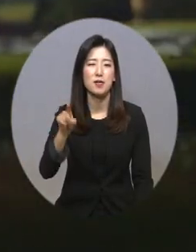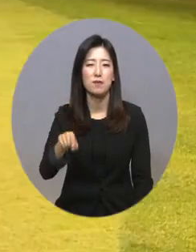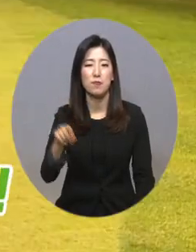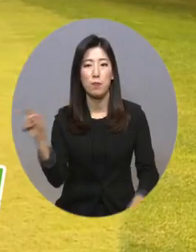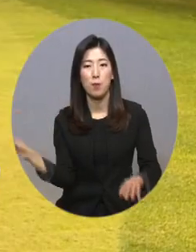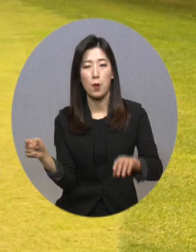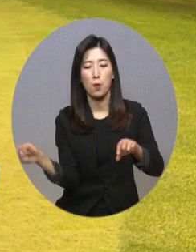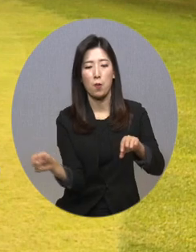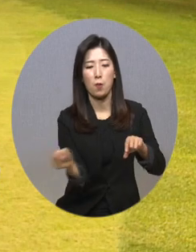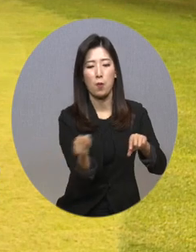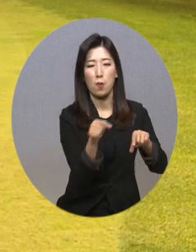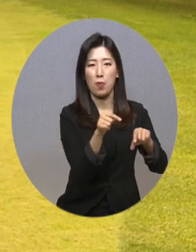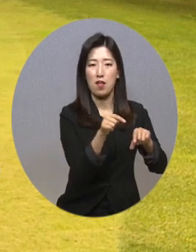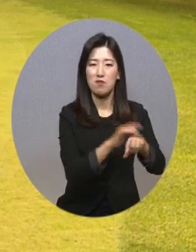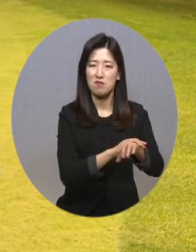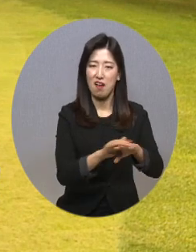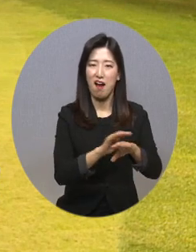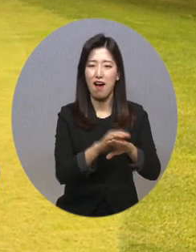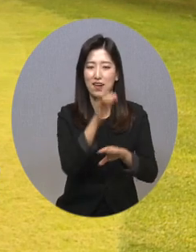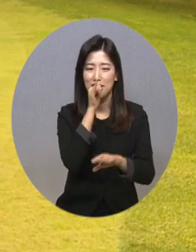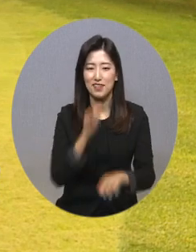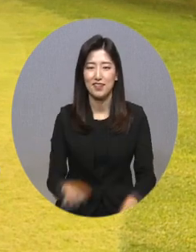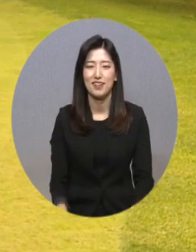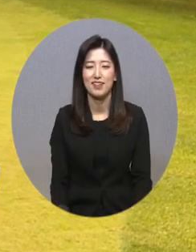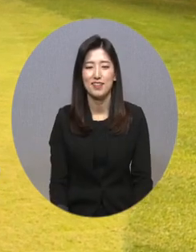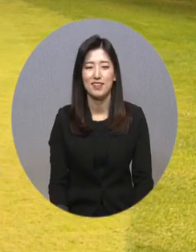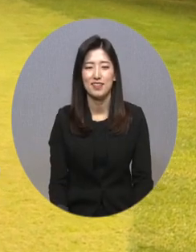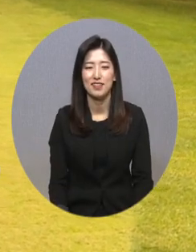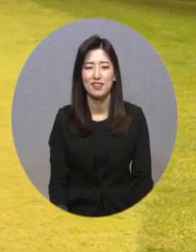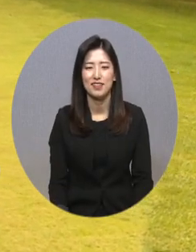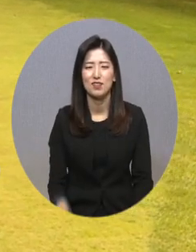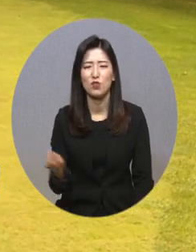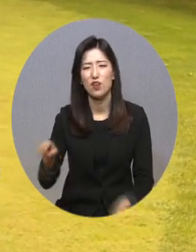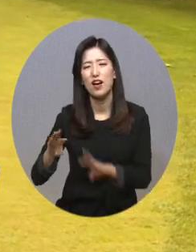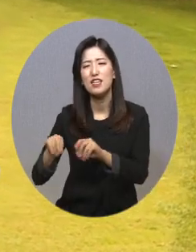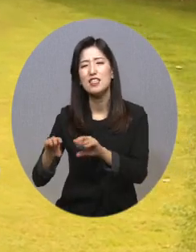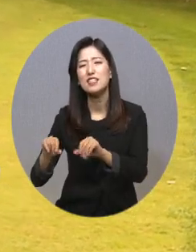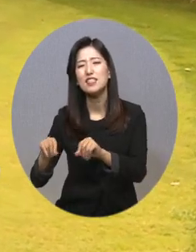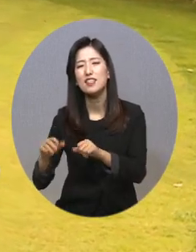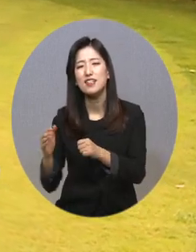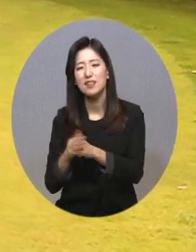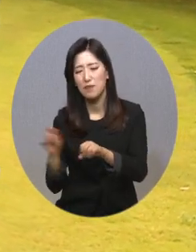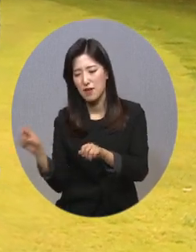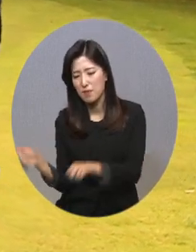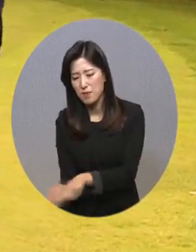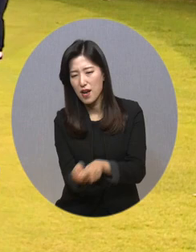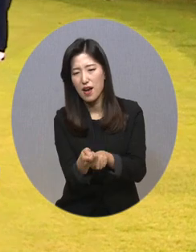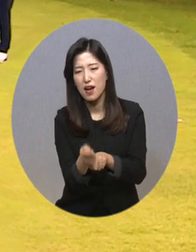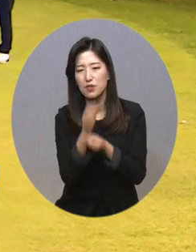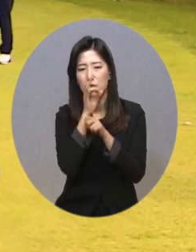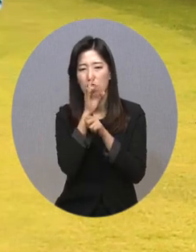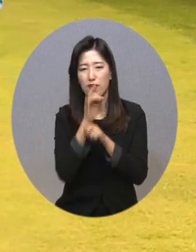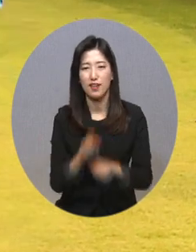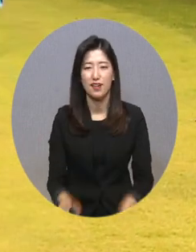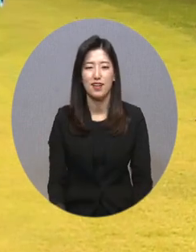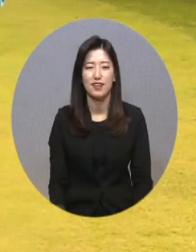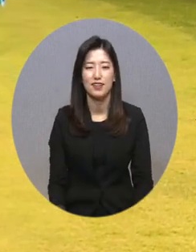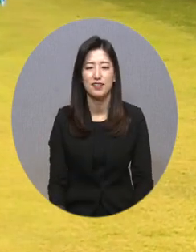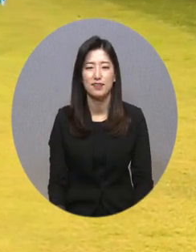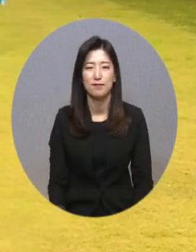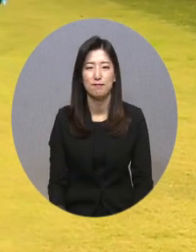진짜 9부 1장 재미를 1분 이내 아제 호흡하기 라모 셀 수가 없어 조금 뜬 라쿤